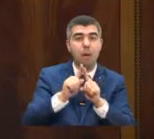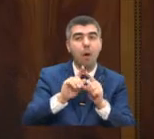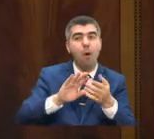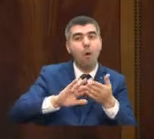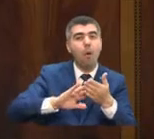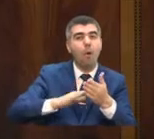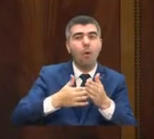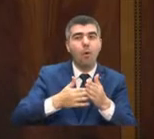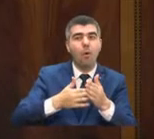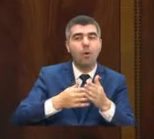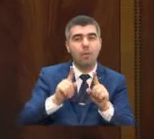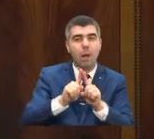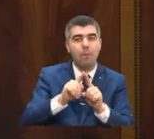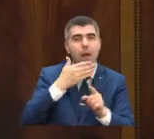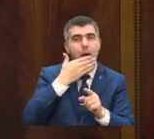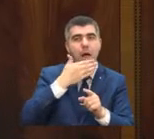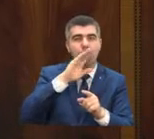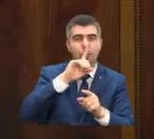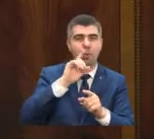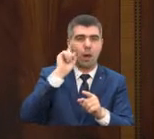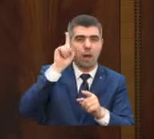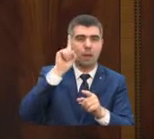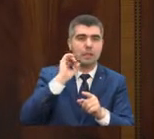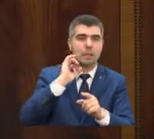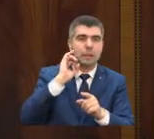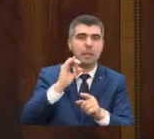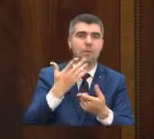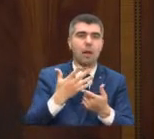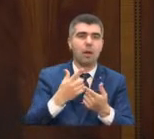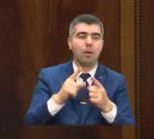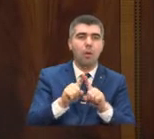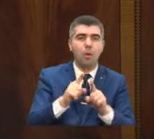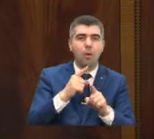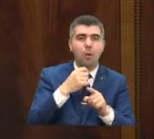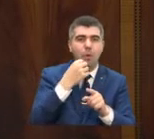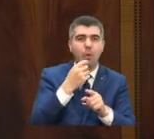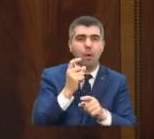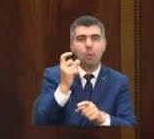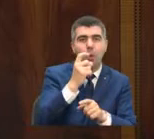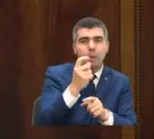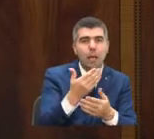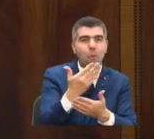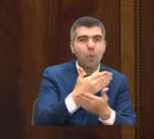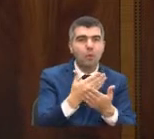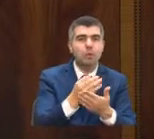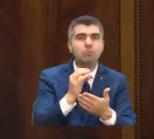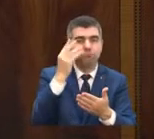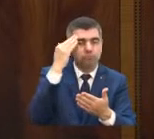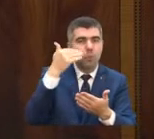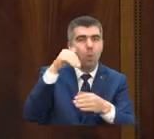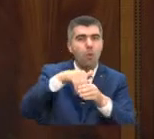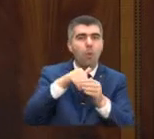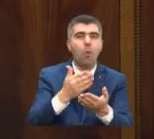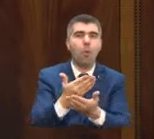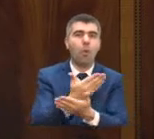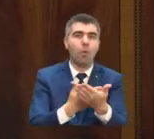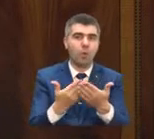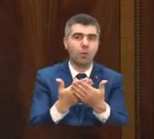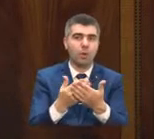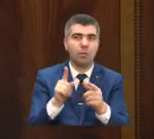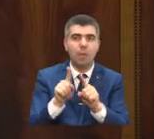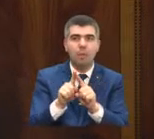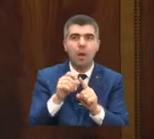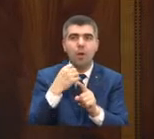بفضائل الوسطية والاعتدال ونبذ التطرف والظلامية، مما قد يدفع البعض للبحث عن